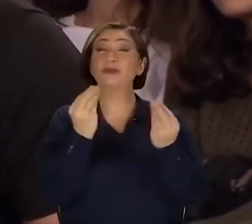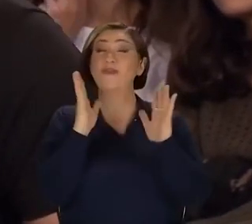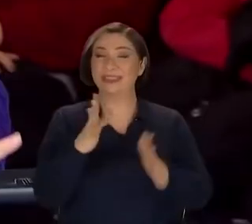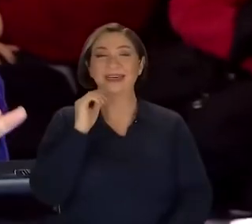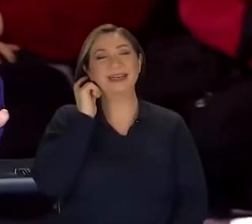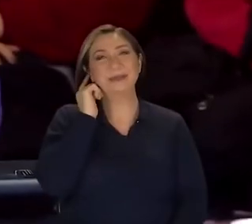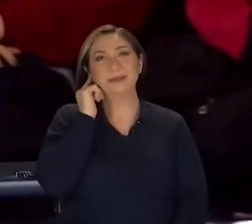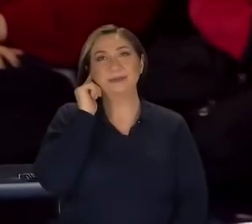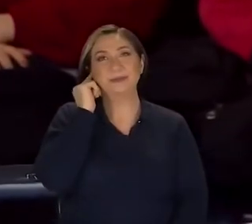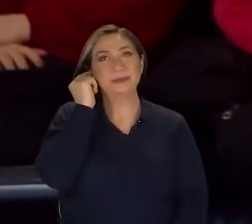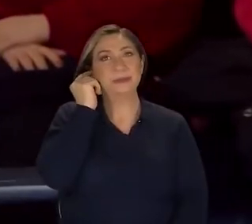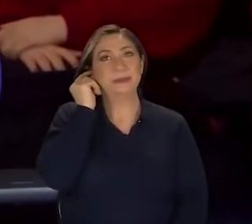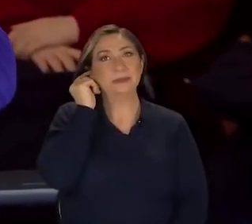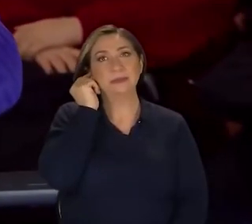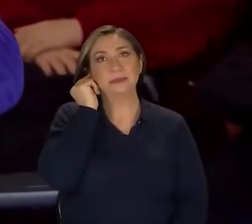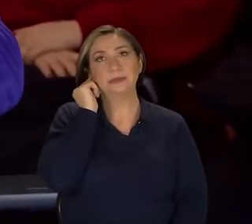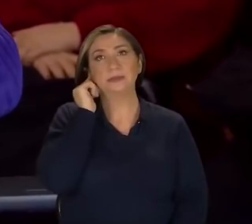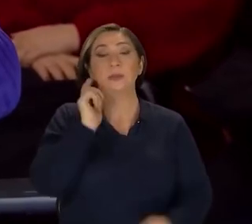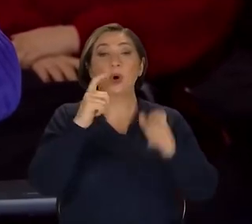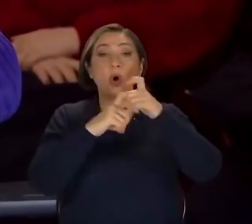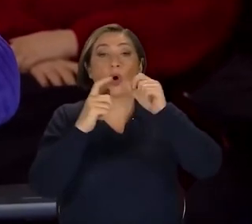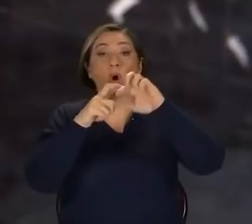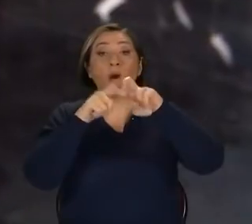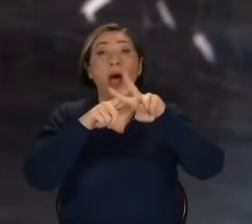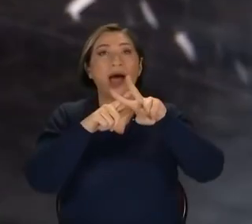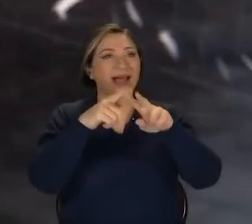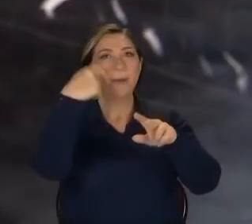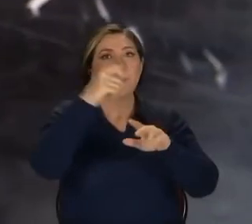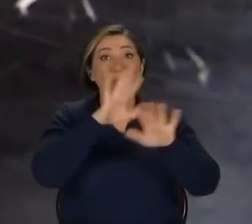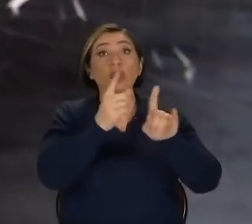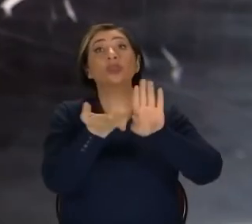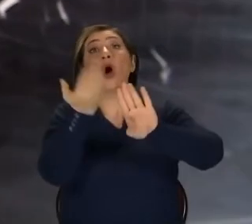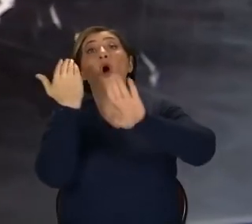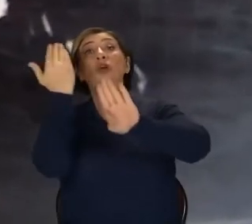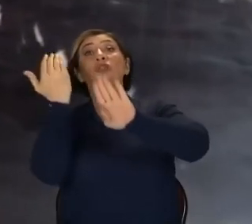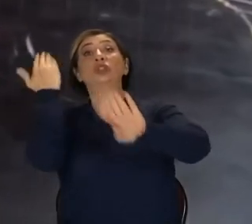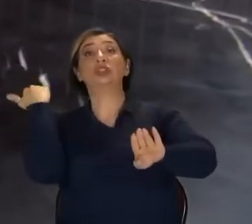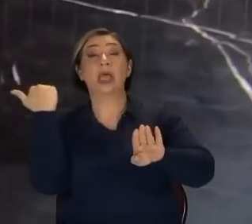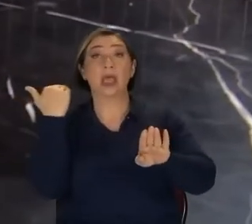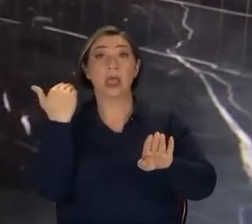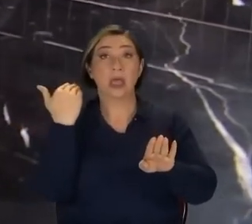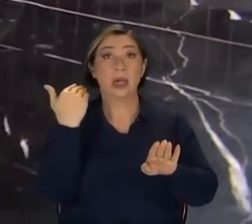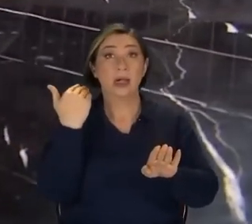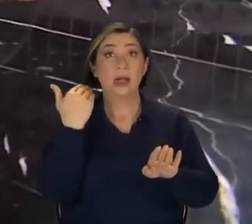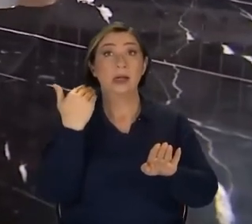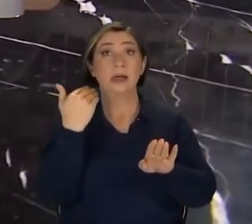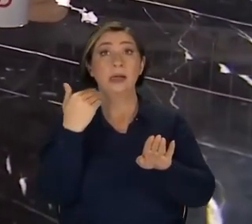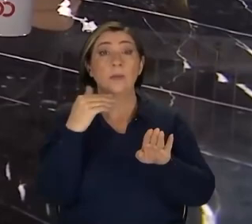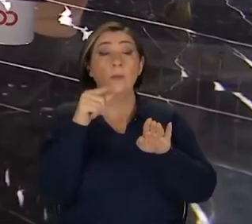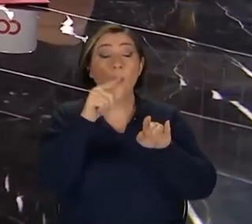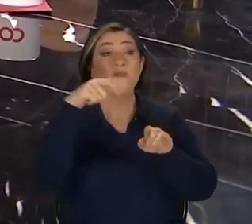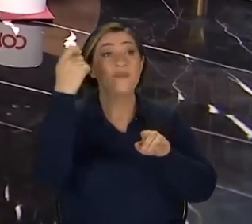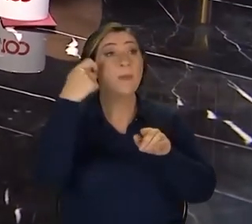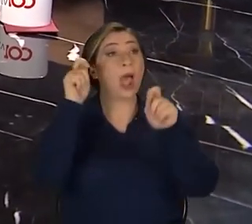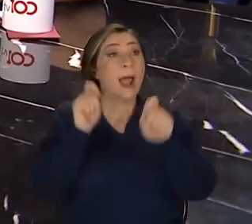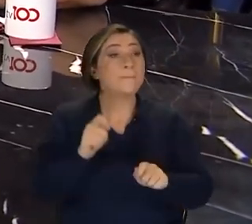ilgili. Ben şuna bakmak istiyorum. Gora'dan falan çok önce Okan'cığım onun için söylüyorum. Yani Gora macerasından çok önce böyle